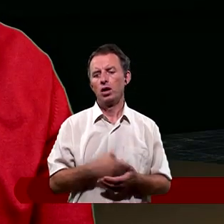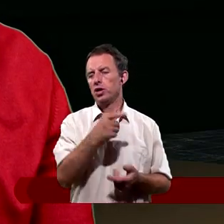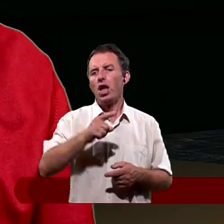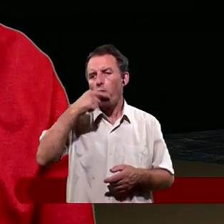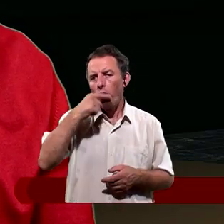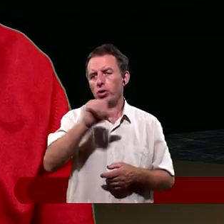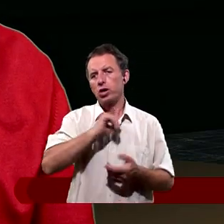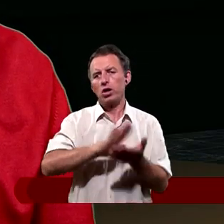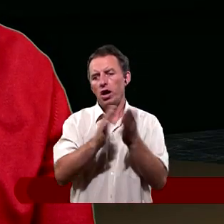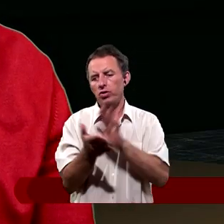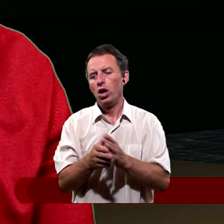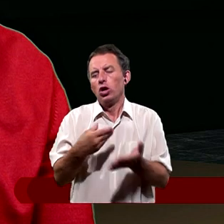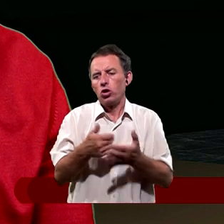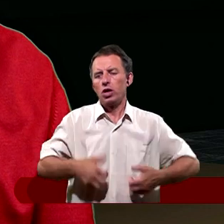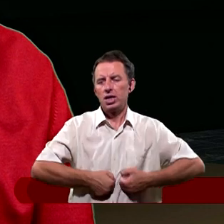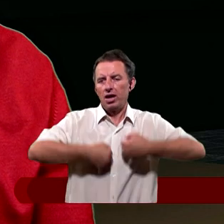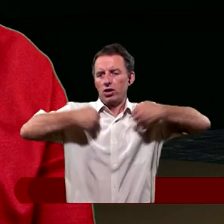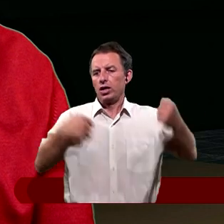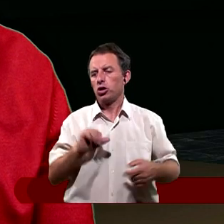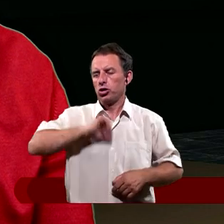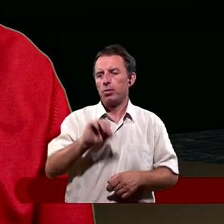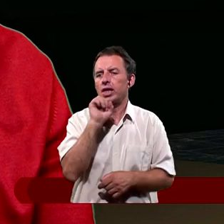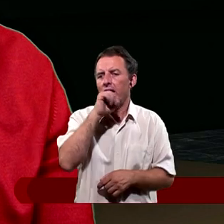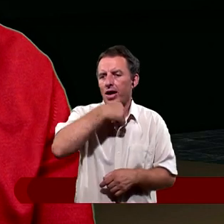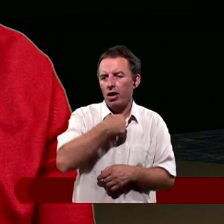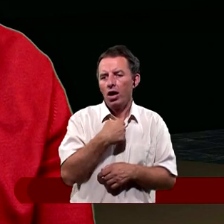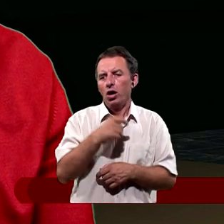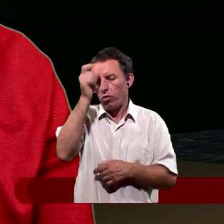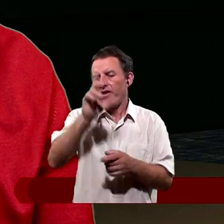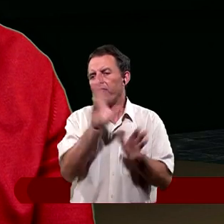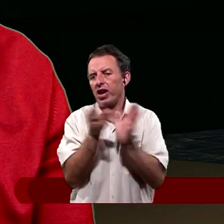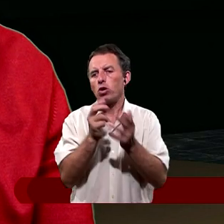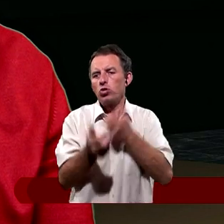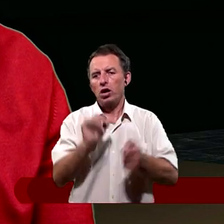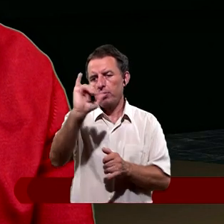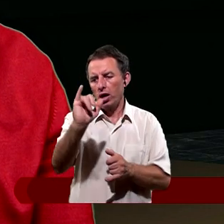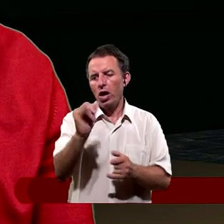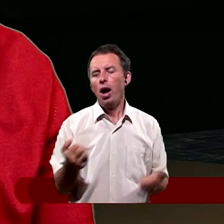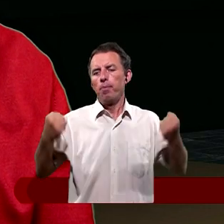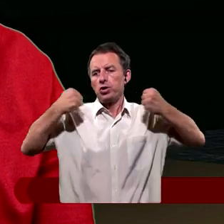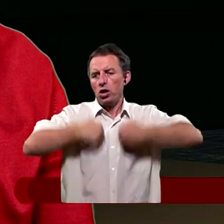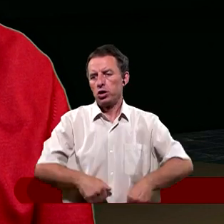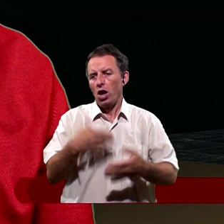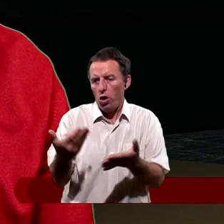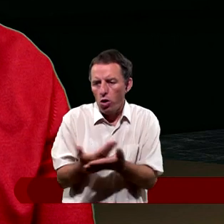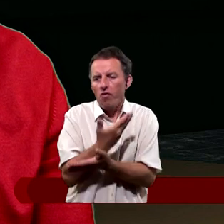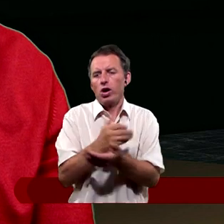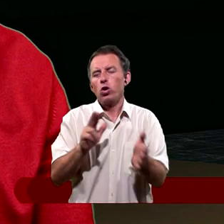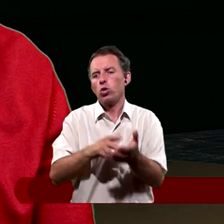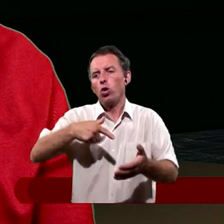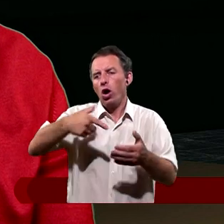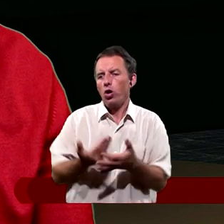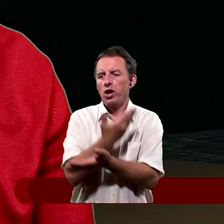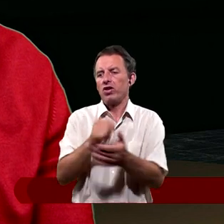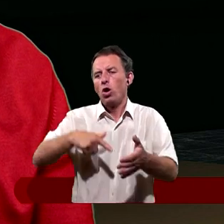Nie okłamujcie się nawzajem, skoro zewlekliście z siebie starego człowieka wraz z uczynkami jego, a przyoblekli nowego, który się